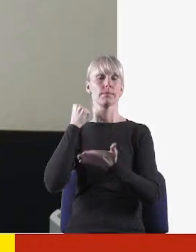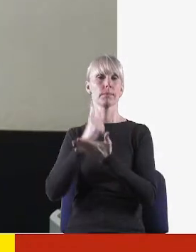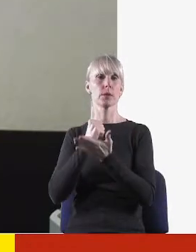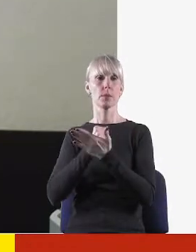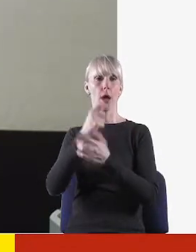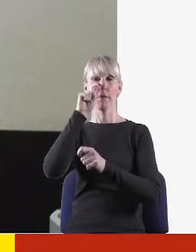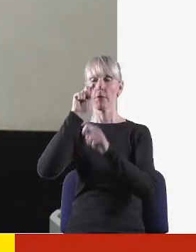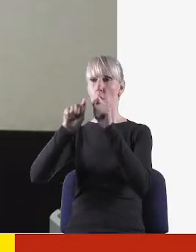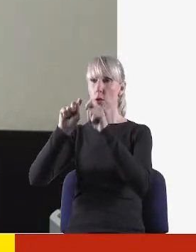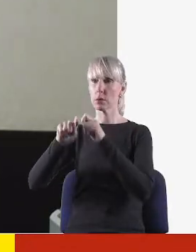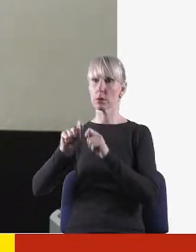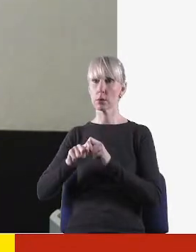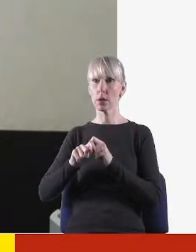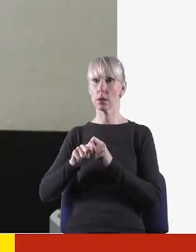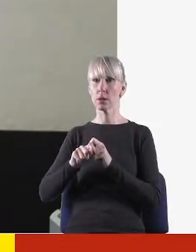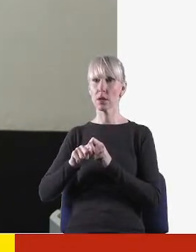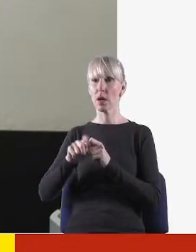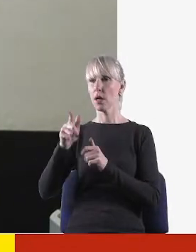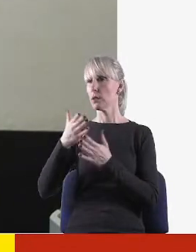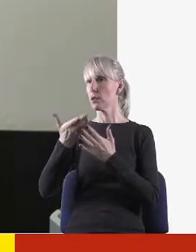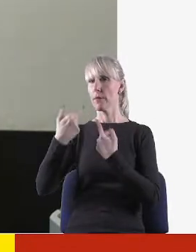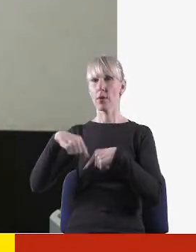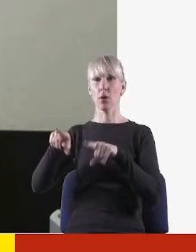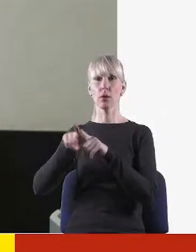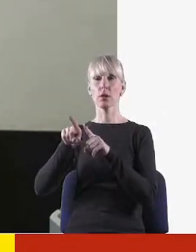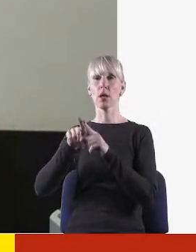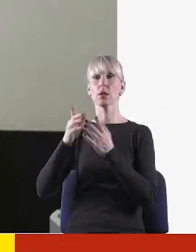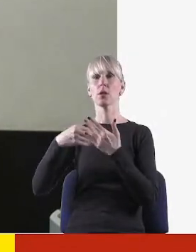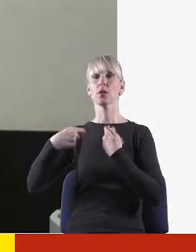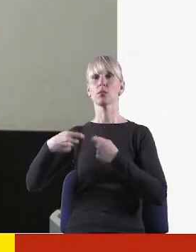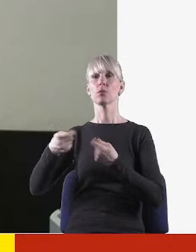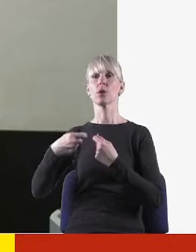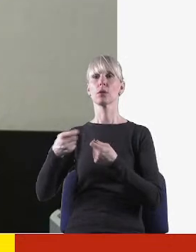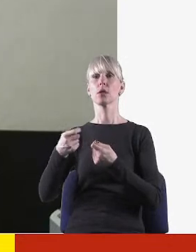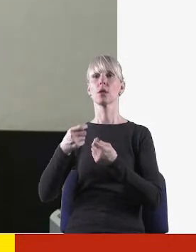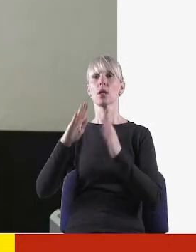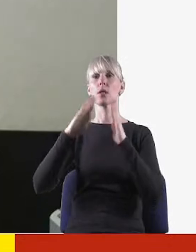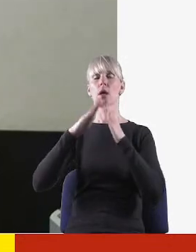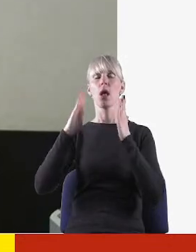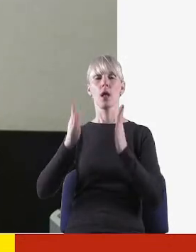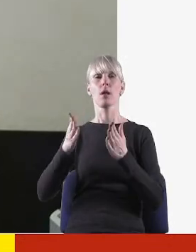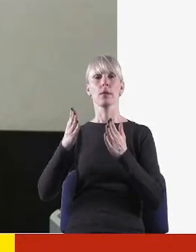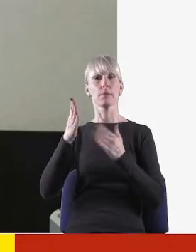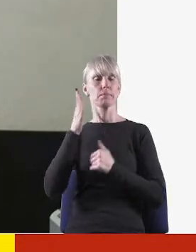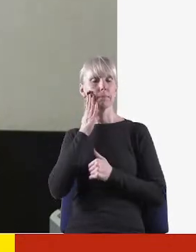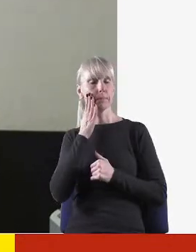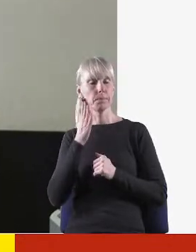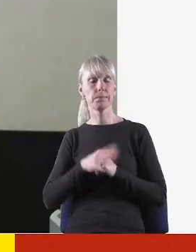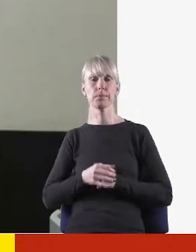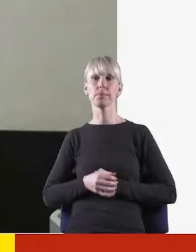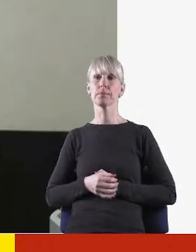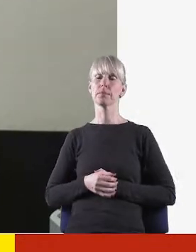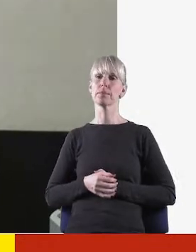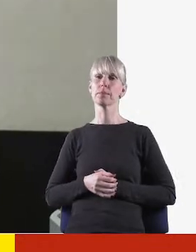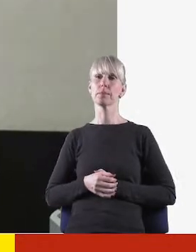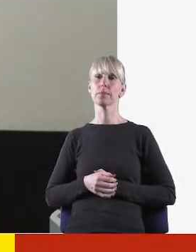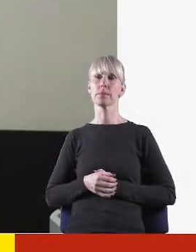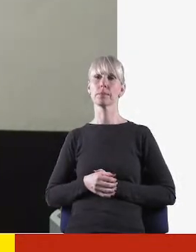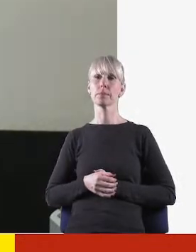ocenie Pana Radnego, niewystarczającego wykonania sprzedaży lokali mieszkalnych i